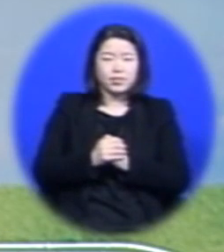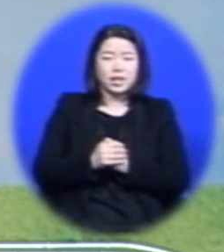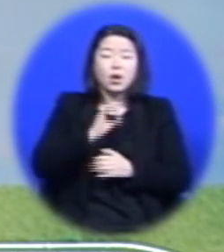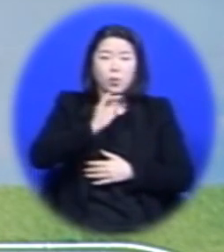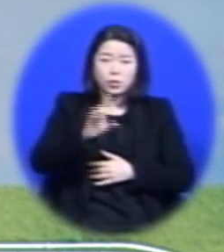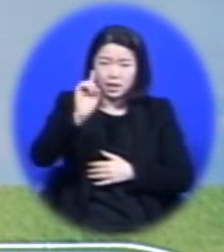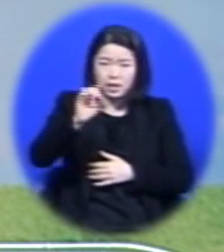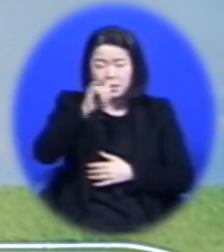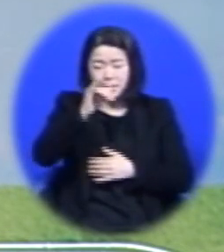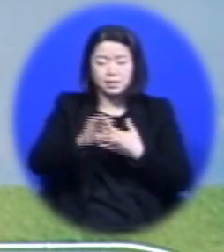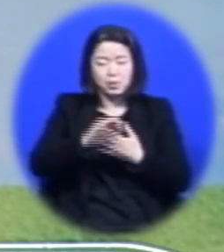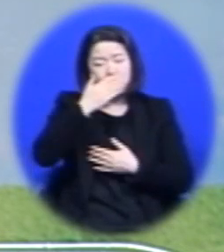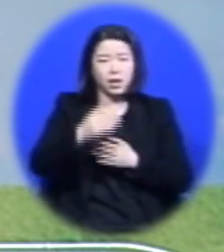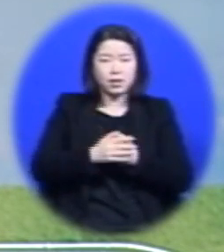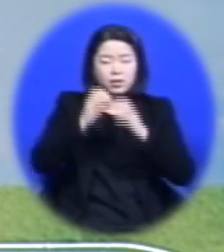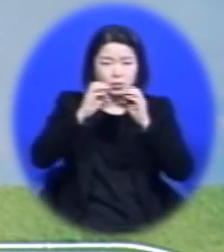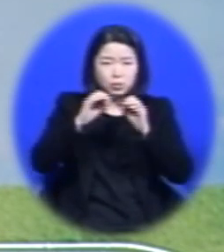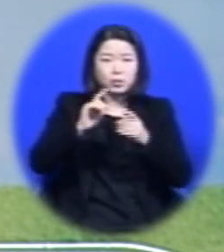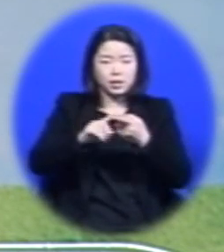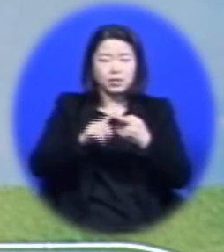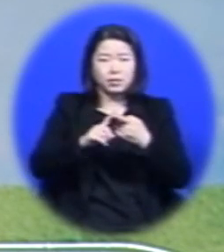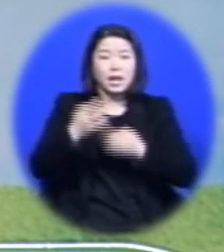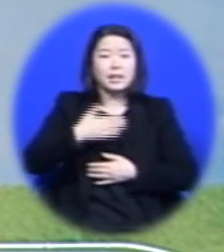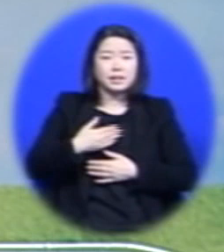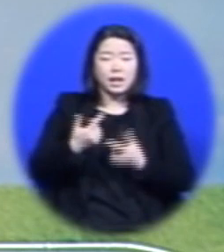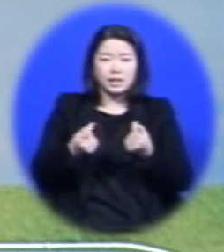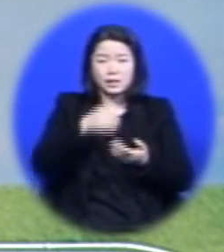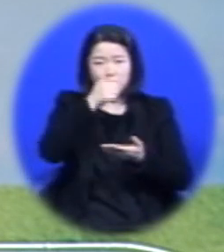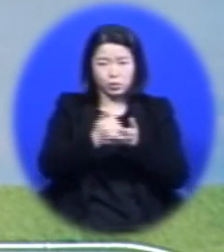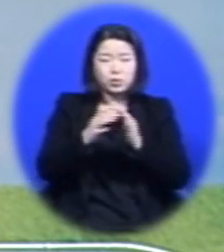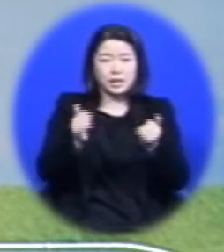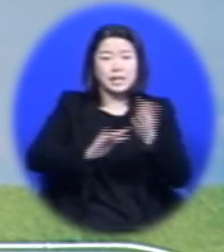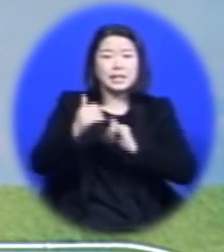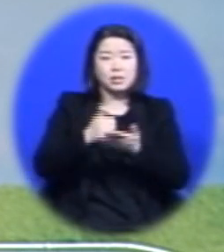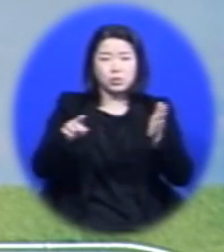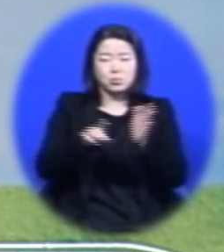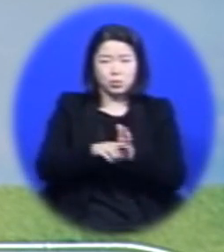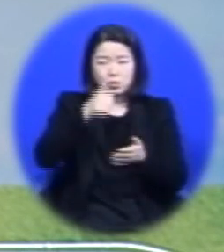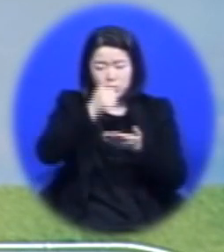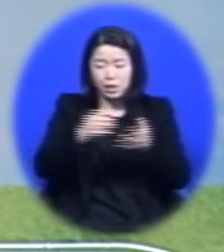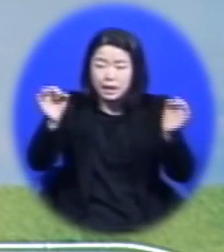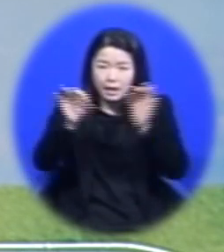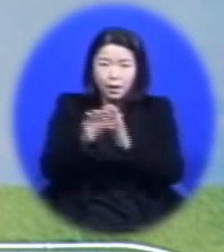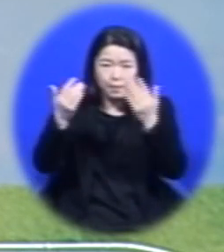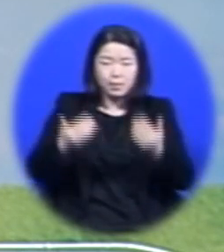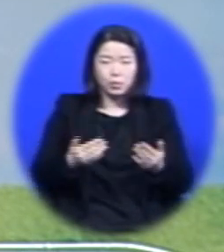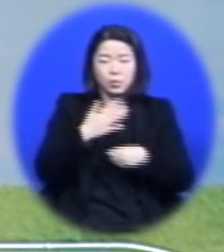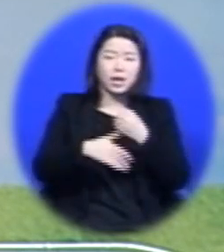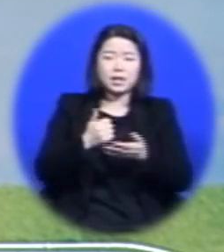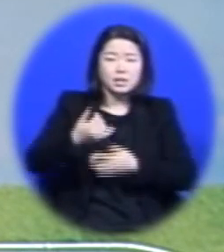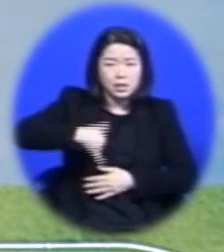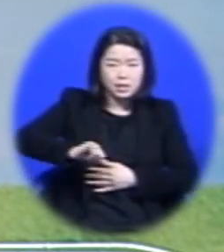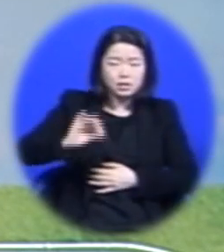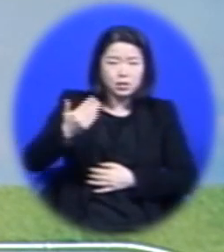오직 하나만 있으면 돼요 전도 나 같은 죄인이 예수 믿고 죄 사함 받고 하나님의 자녀가 되어